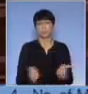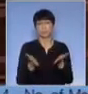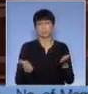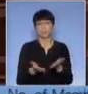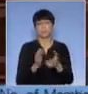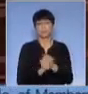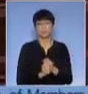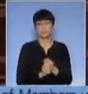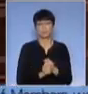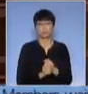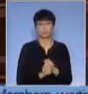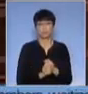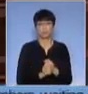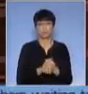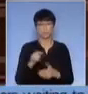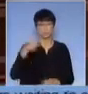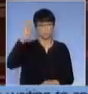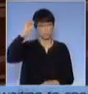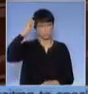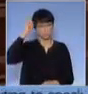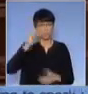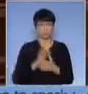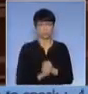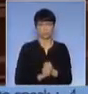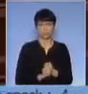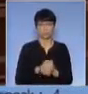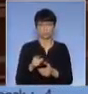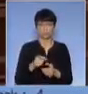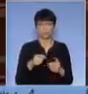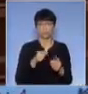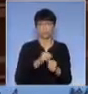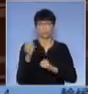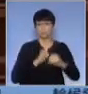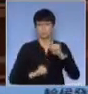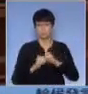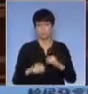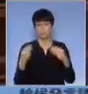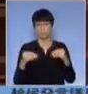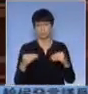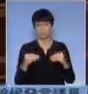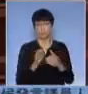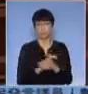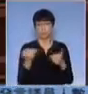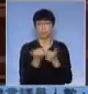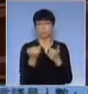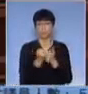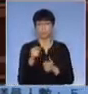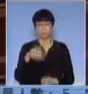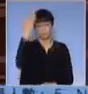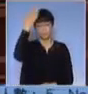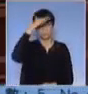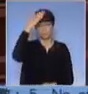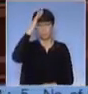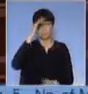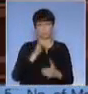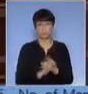動一啲咁嘅概念咧，學校亦都會採取適當嘅行動咧，去教導學生，令到佢哋明白咧，